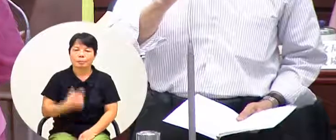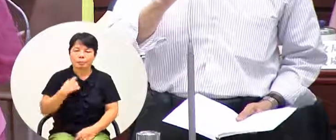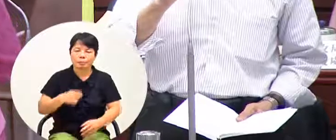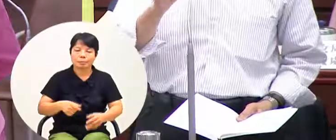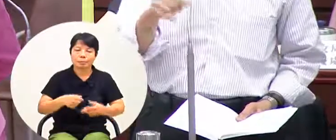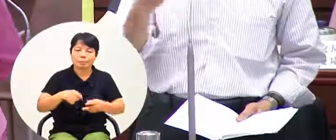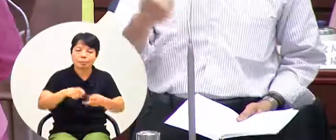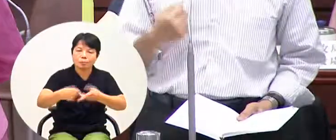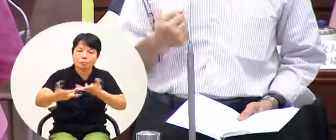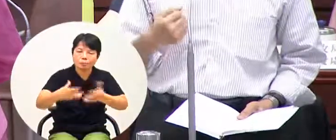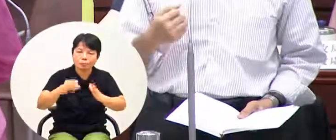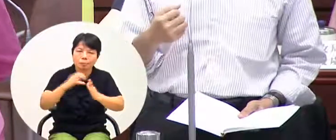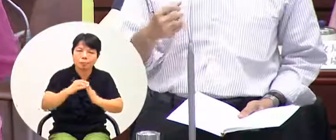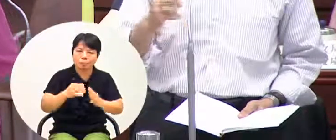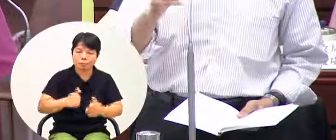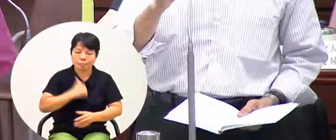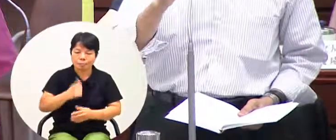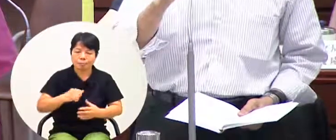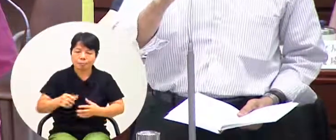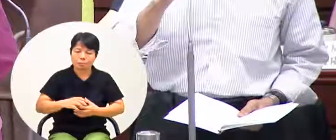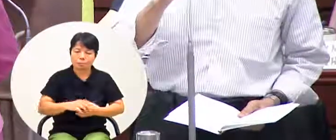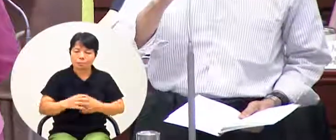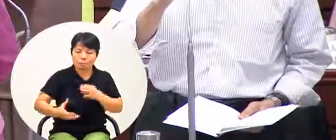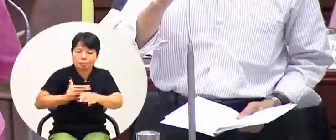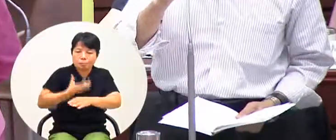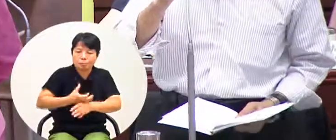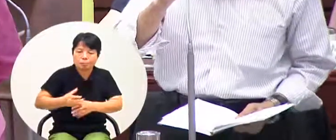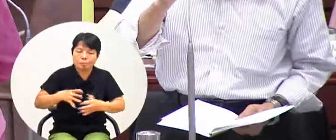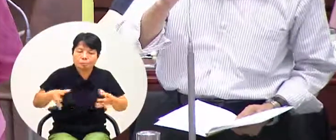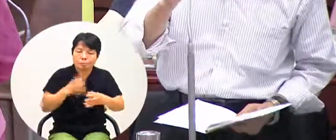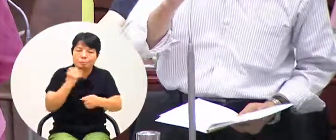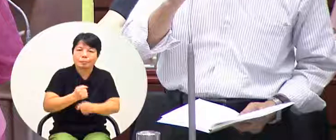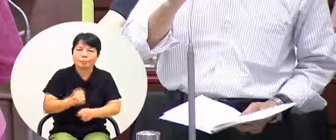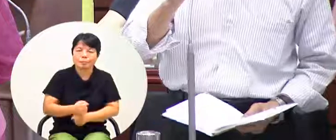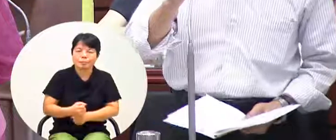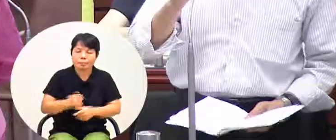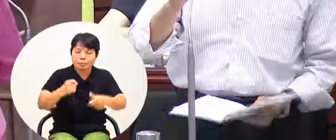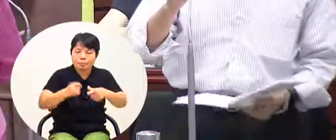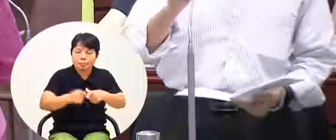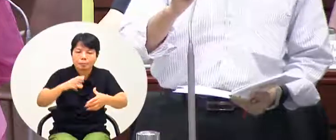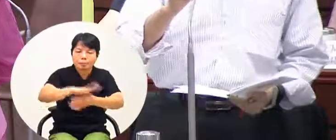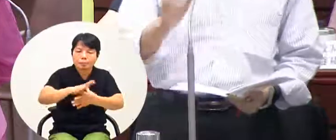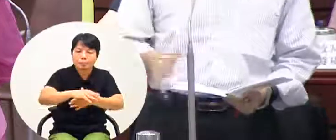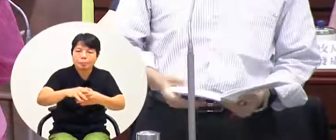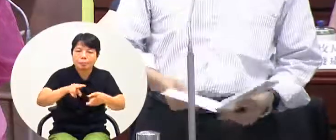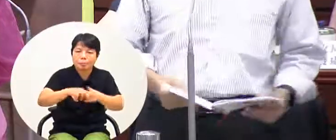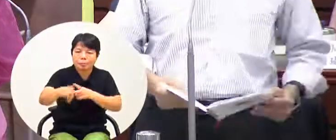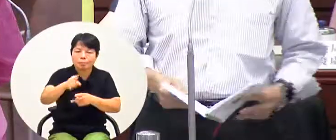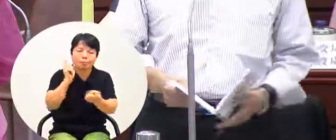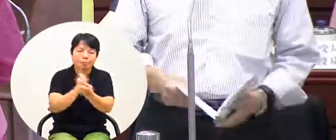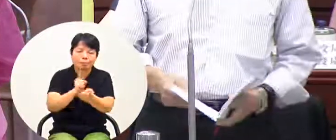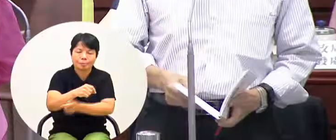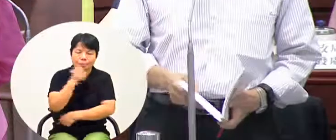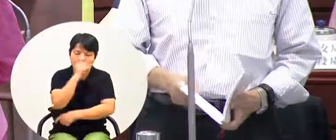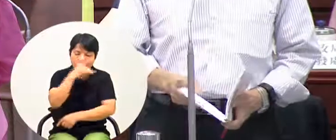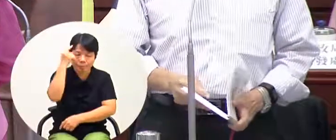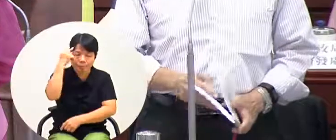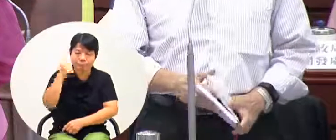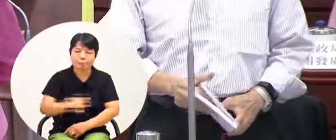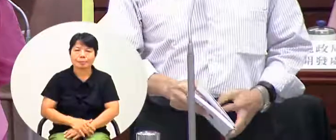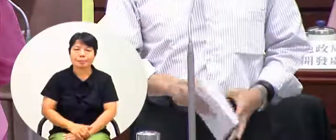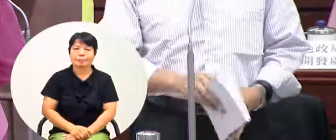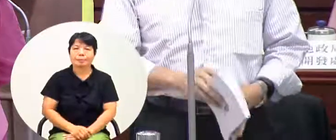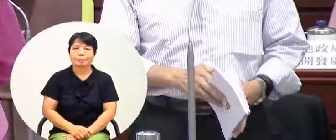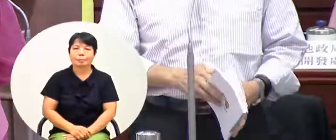通力合作的。啊，刚看到那个公文，我是刚刚真拍摄哈。啊，不过这段时间内